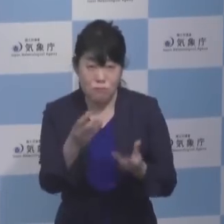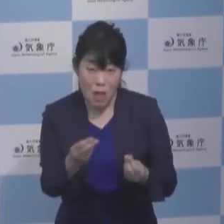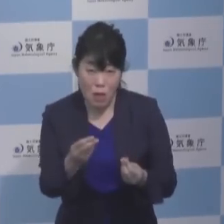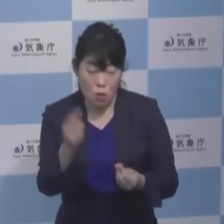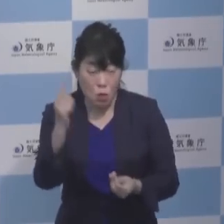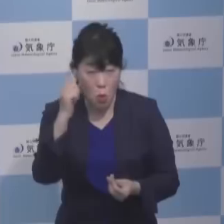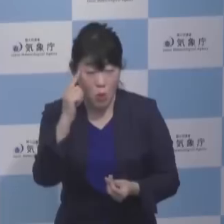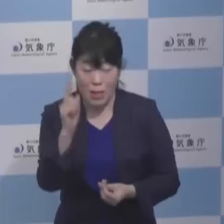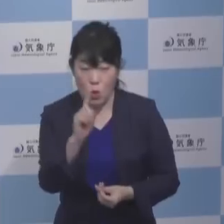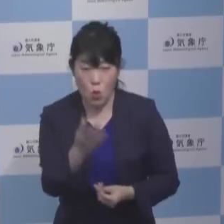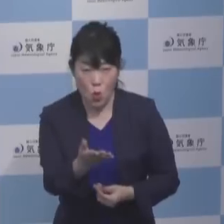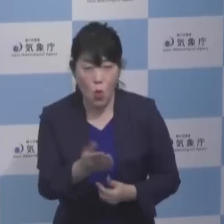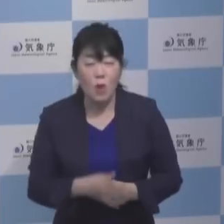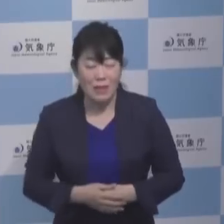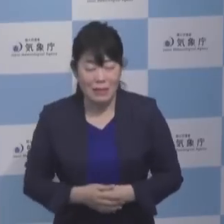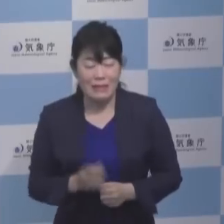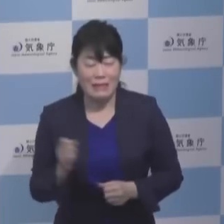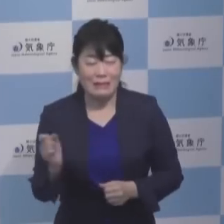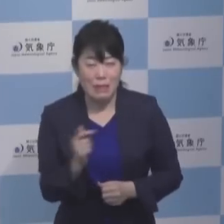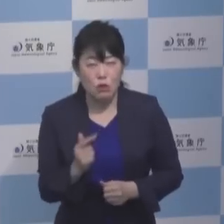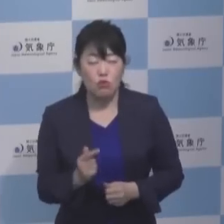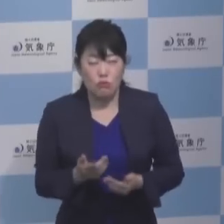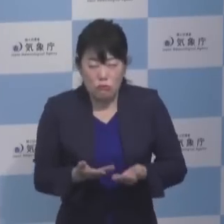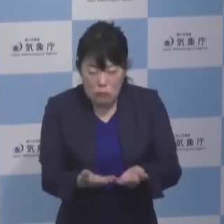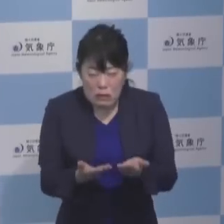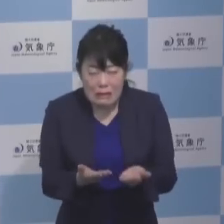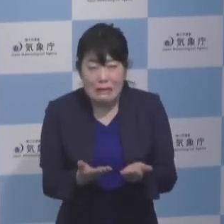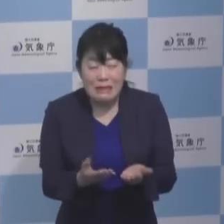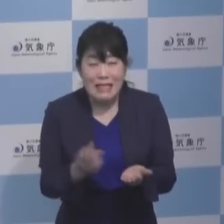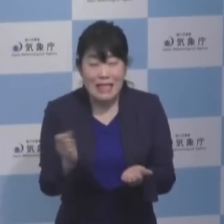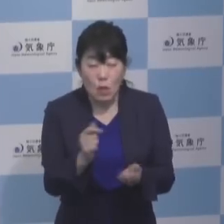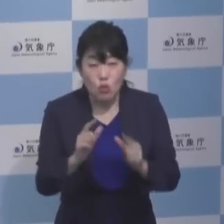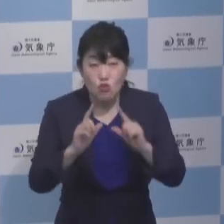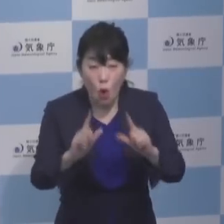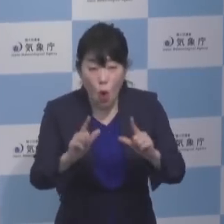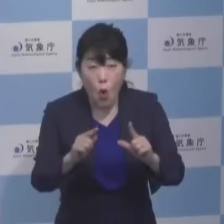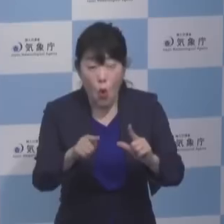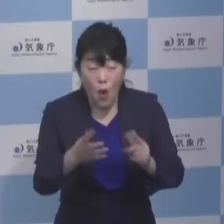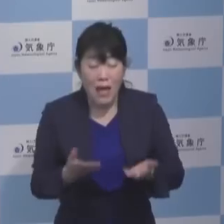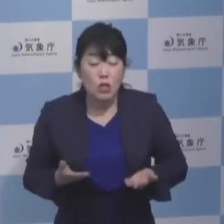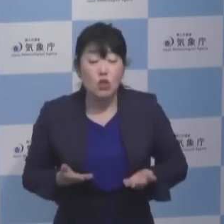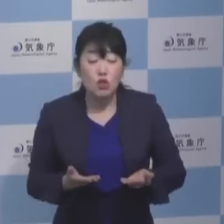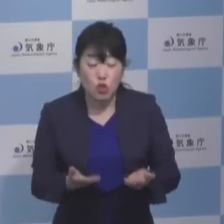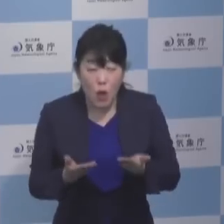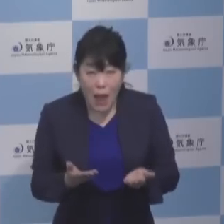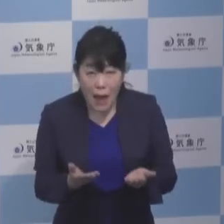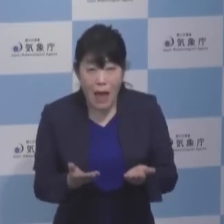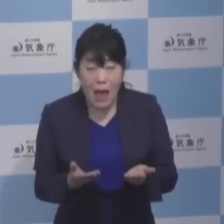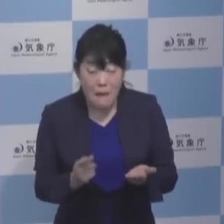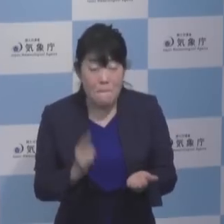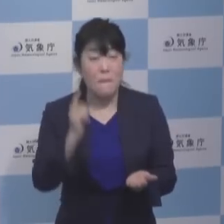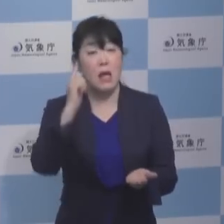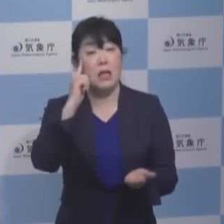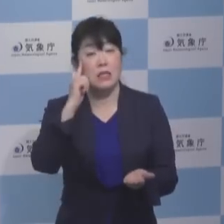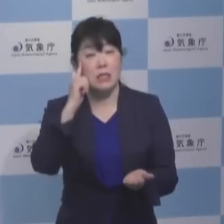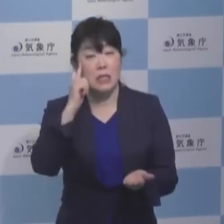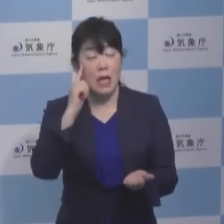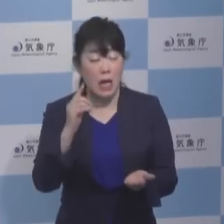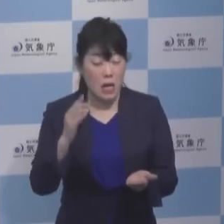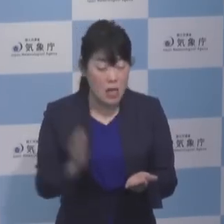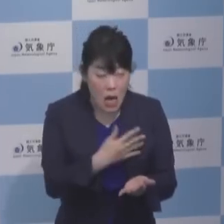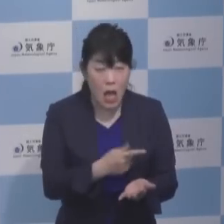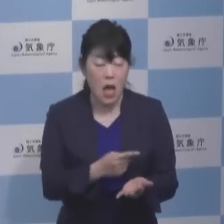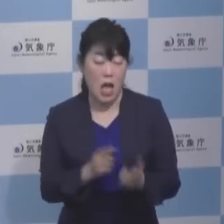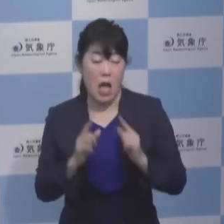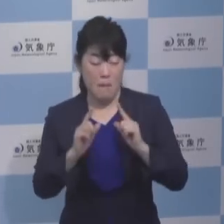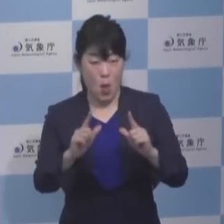緊急地震速報はあの揺れを観測したことをからで発表するので、この図を見